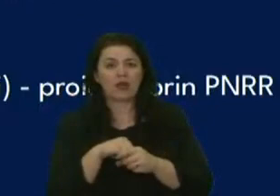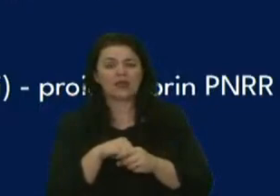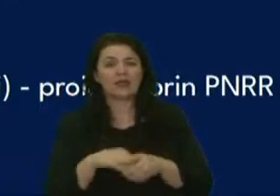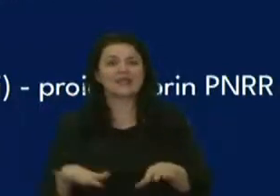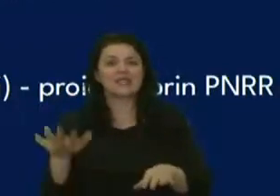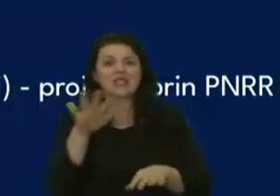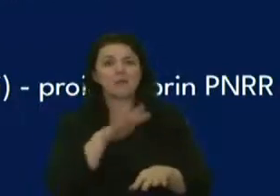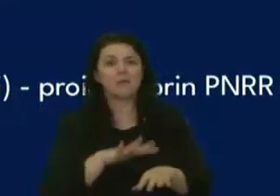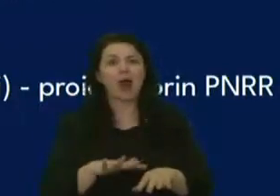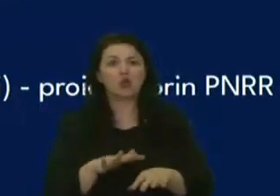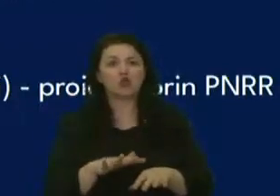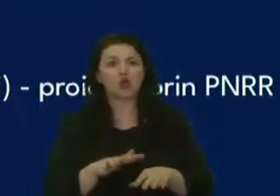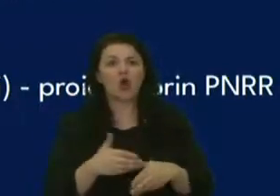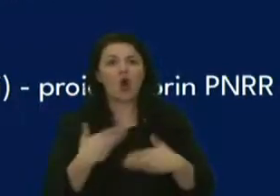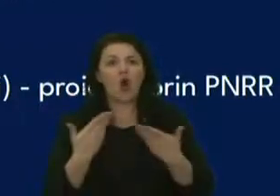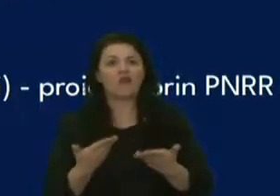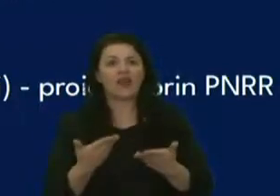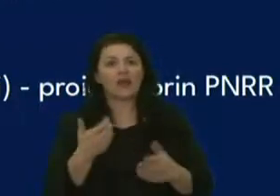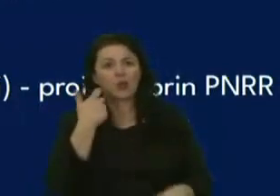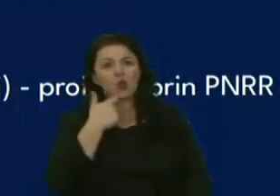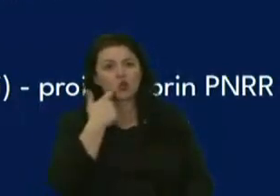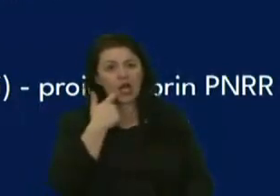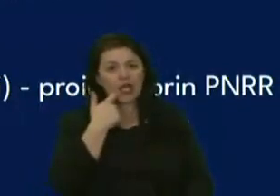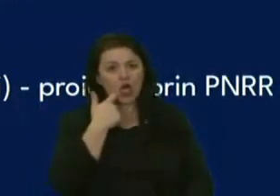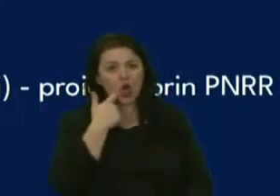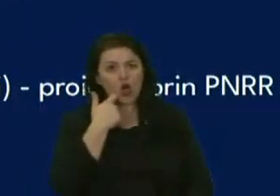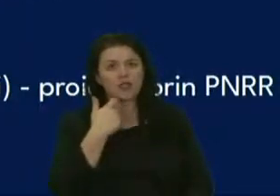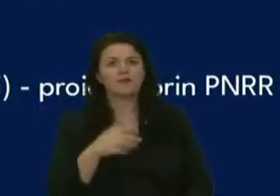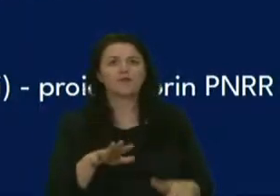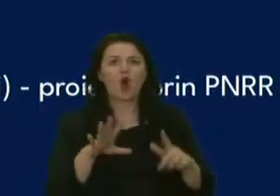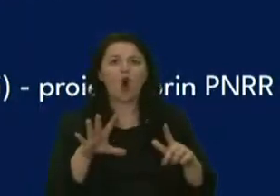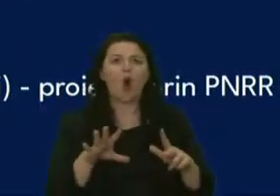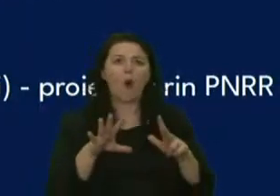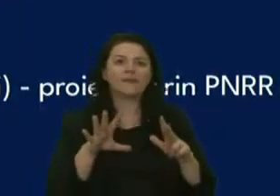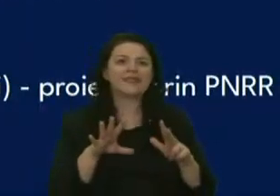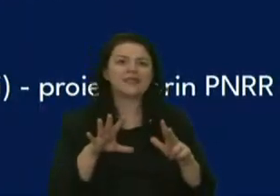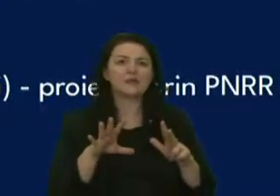spațiu pe care să l oferim clujenilor 18